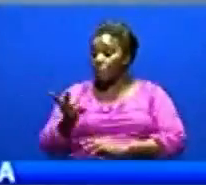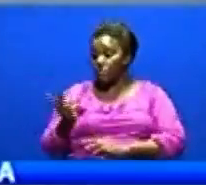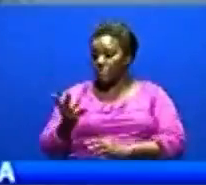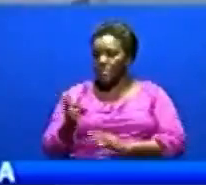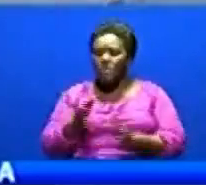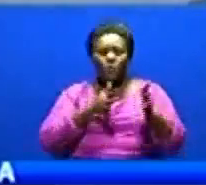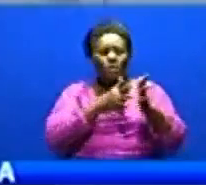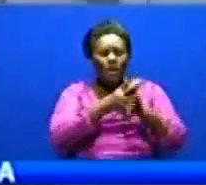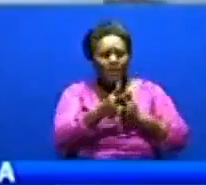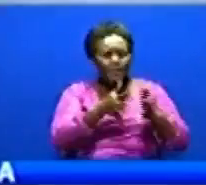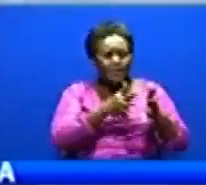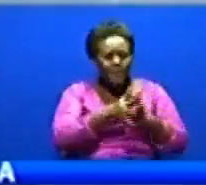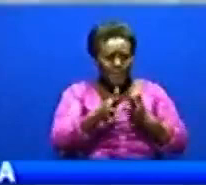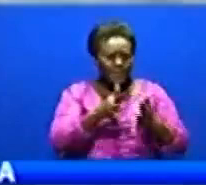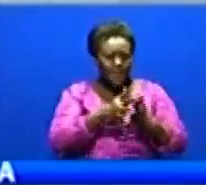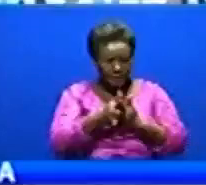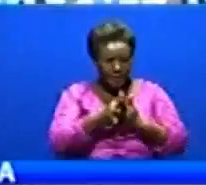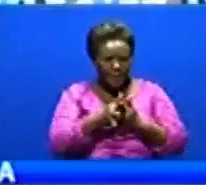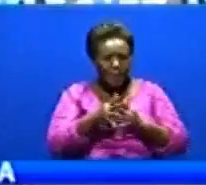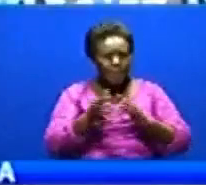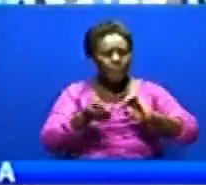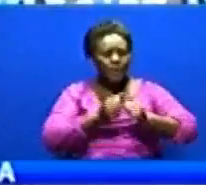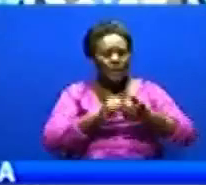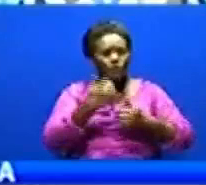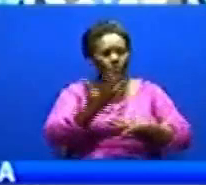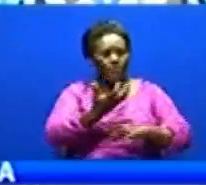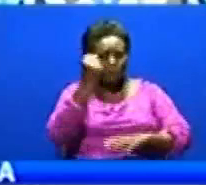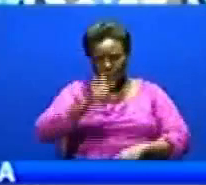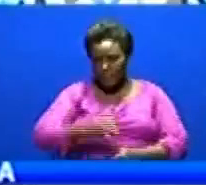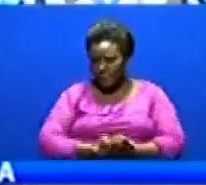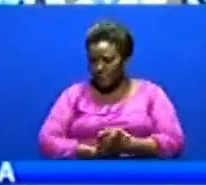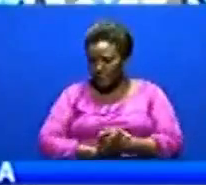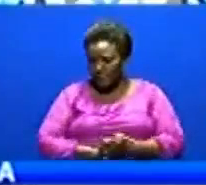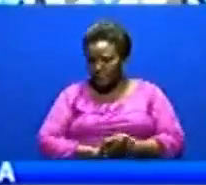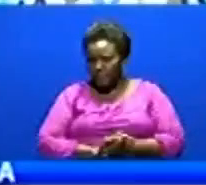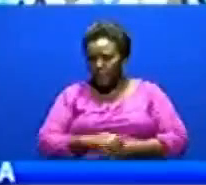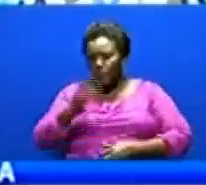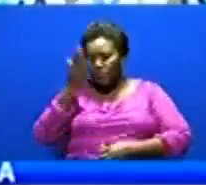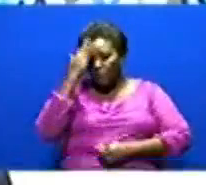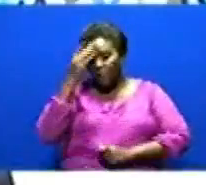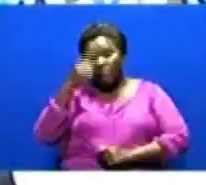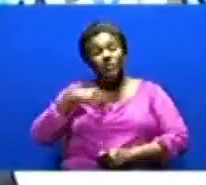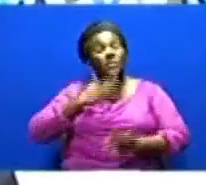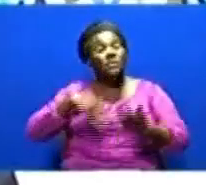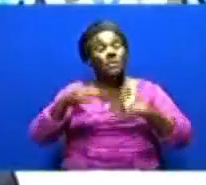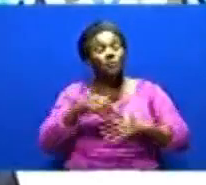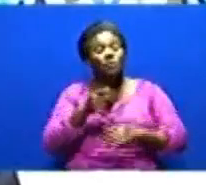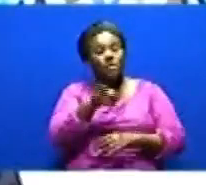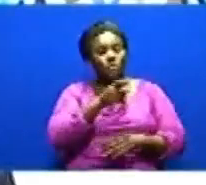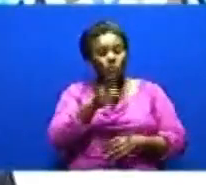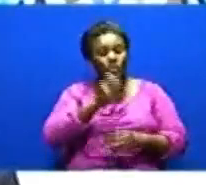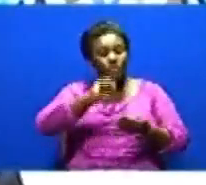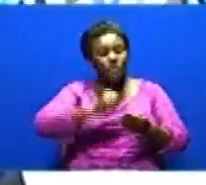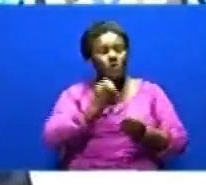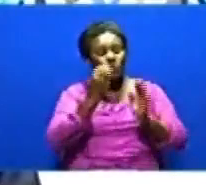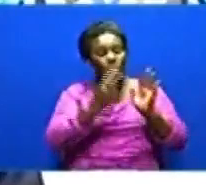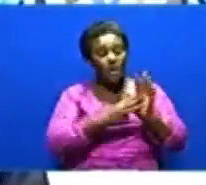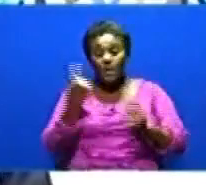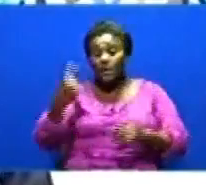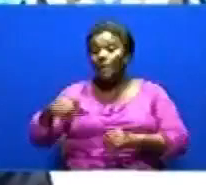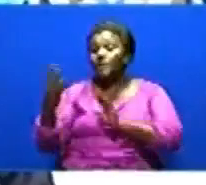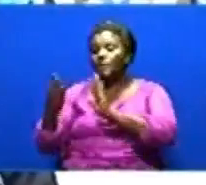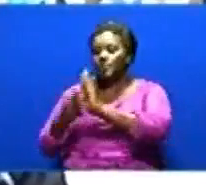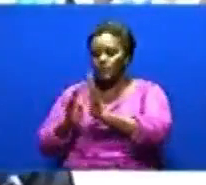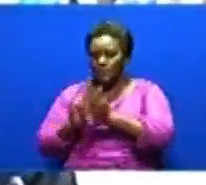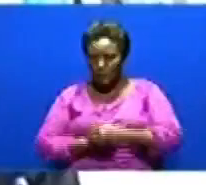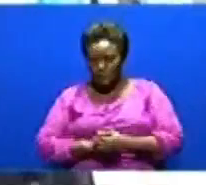namna walivyokutana na mikasa hiyo. Kunusuru hali zao ikabidi nikope milioni 8,900,000. Sasa wakati